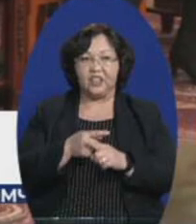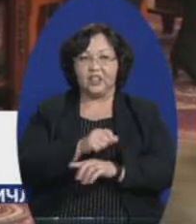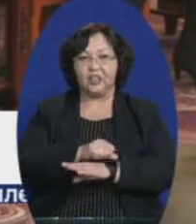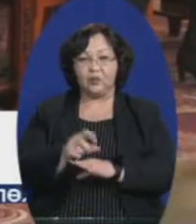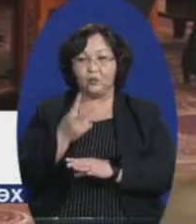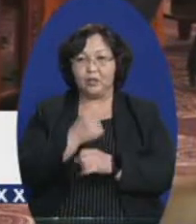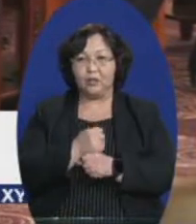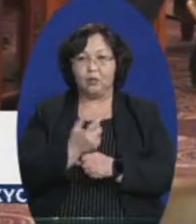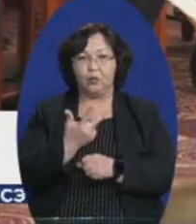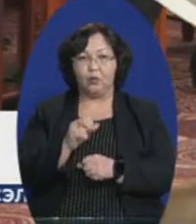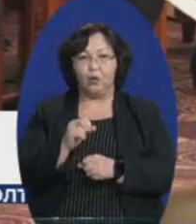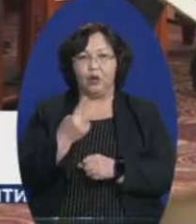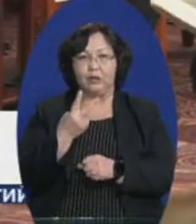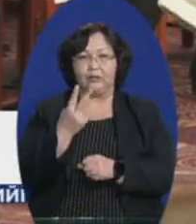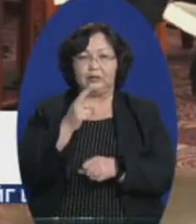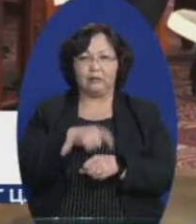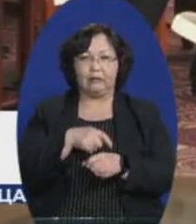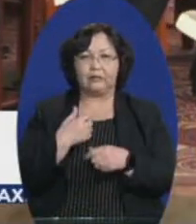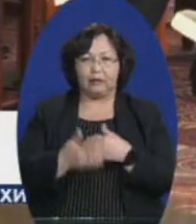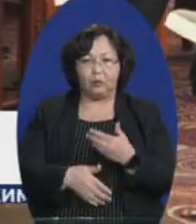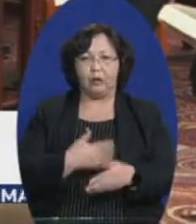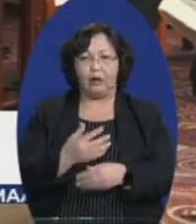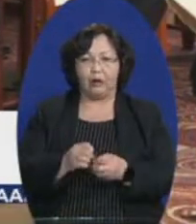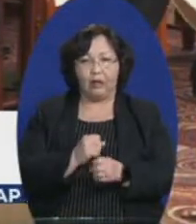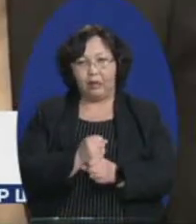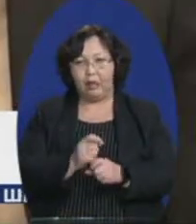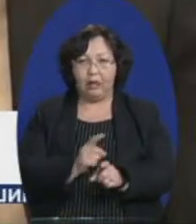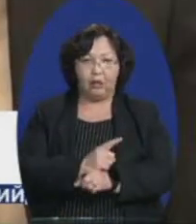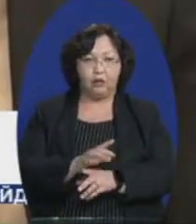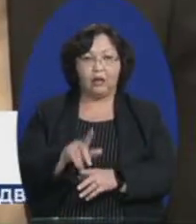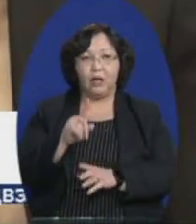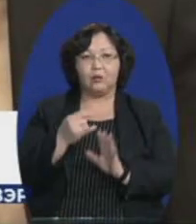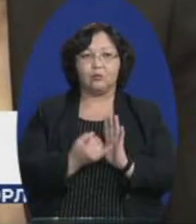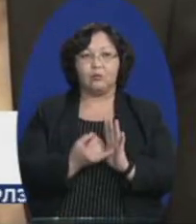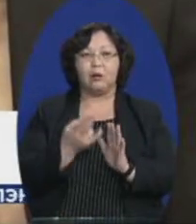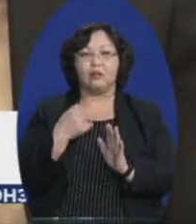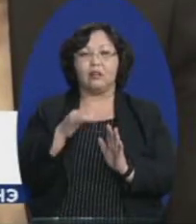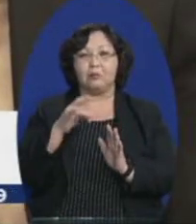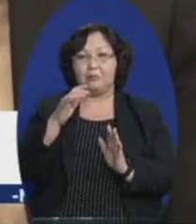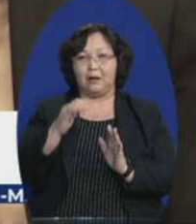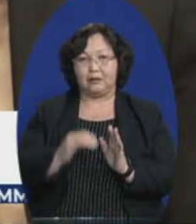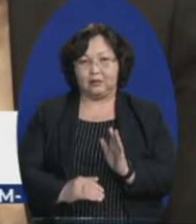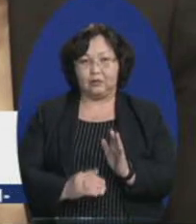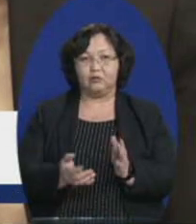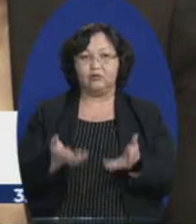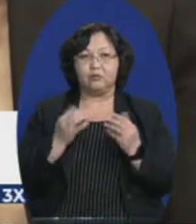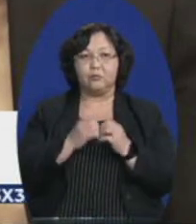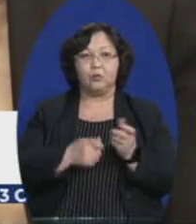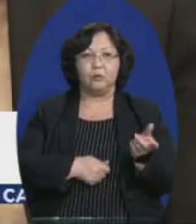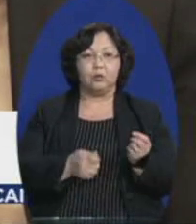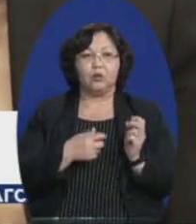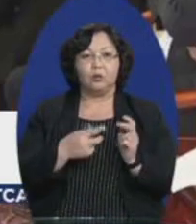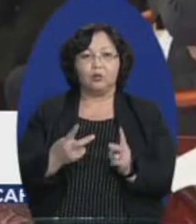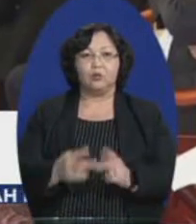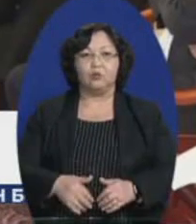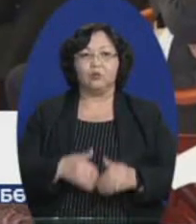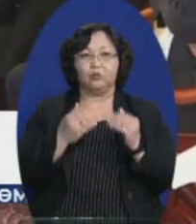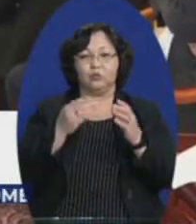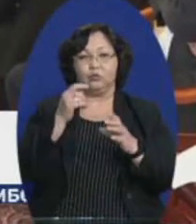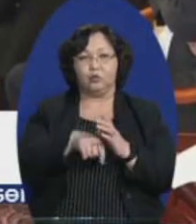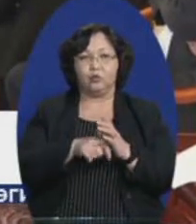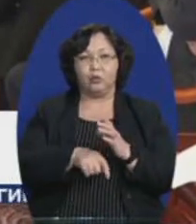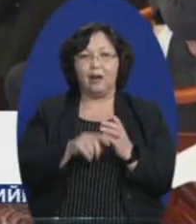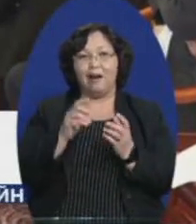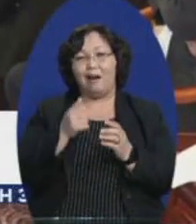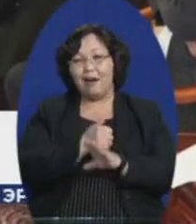302 цаг зарцуулж байсныг 16 дахин багасгахаар ажиллаж байгаа юм байна. Үүнээс гадна худалдаа үйлчлэгийг хөгжүүлэх үүнд дотроо